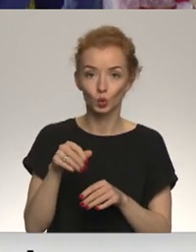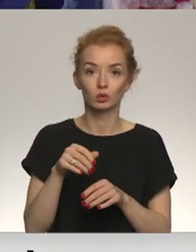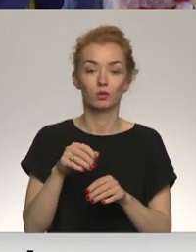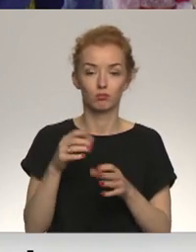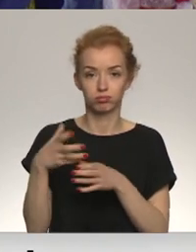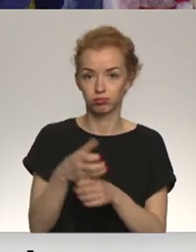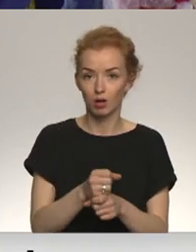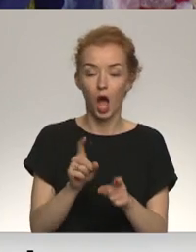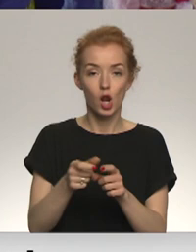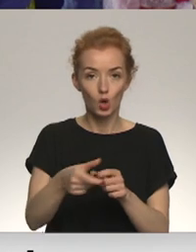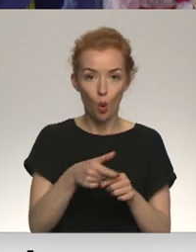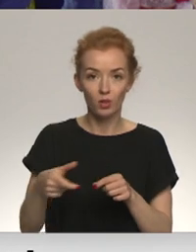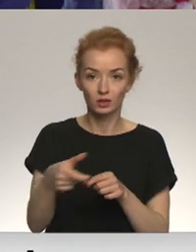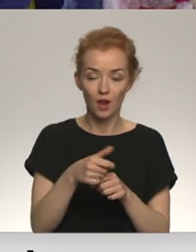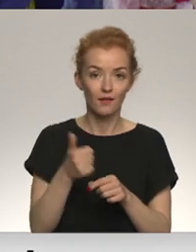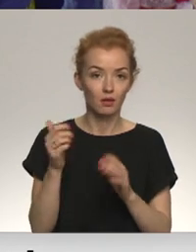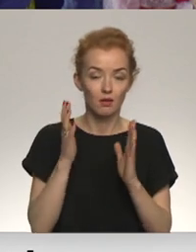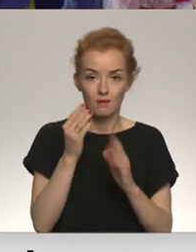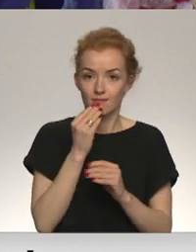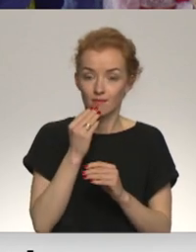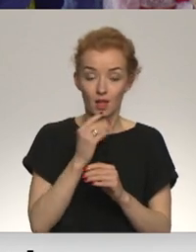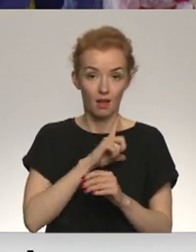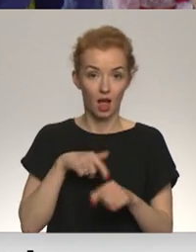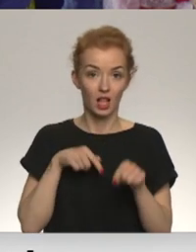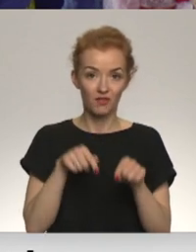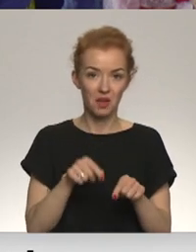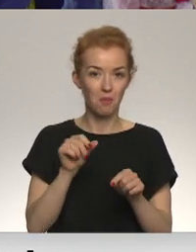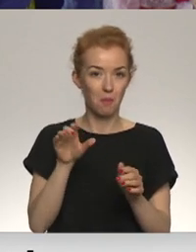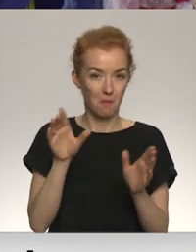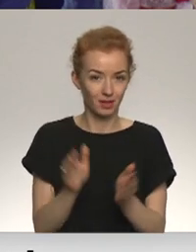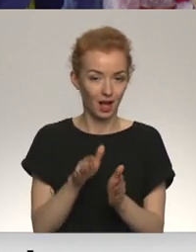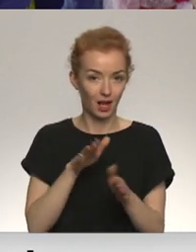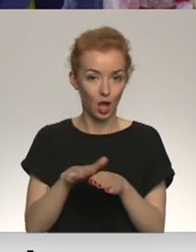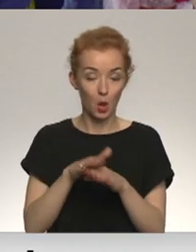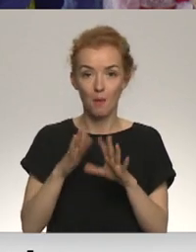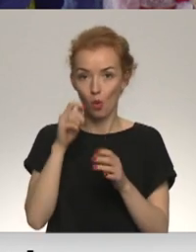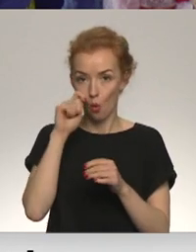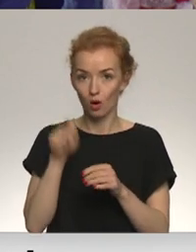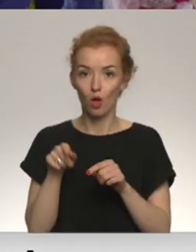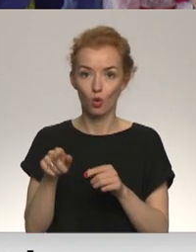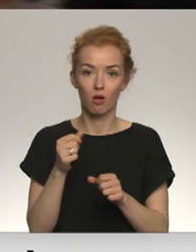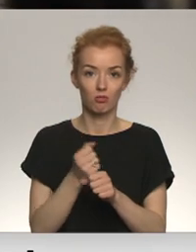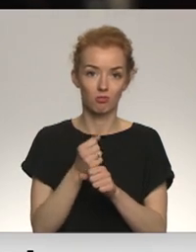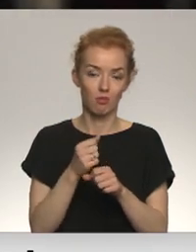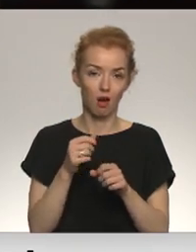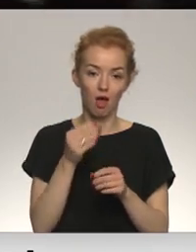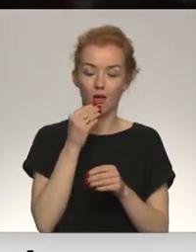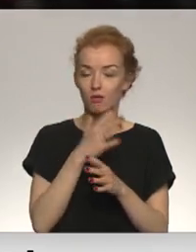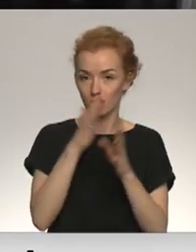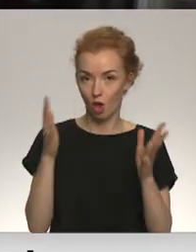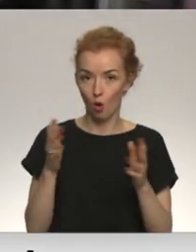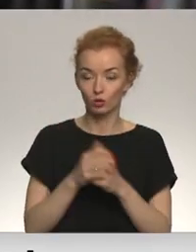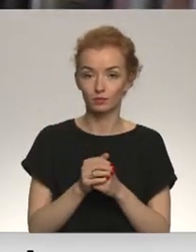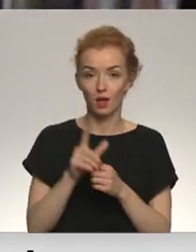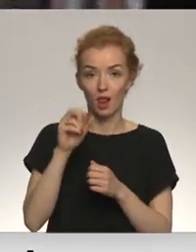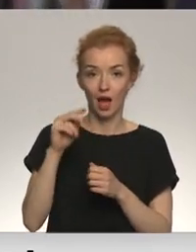un tie ir konzervi, ko viņi tiešām ēd ļoti daudz. Ja Latvijā mēs varbūt viņus mazāk lietojam, tad šķiet, ka ukraiņi to dara ļoti daudz. Larisa no